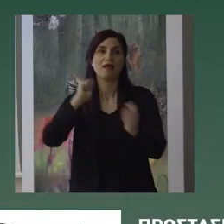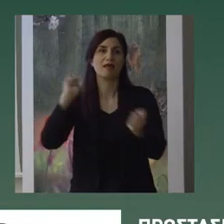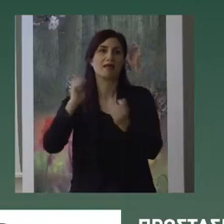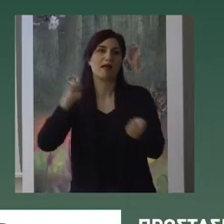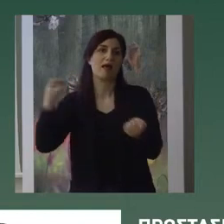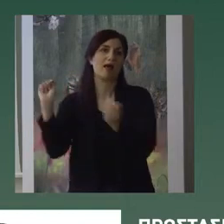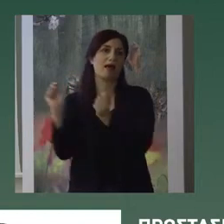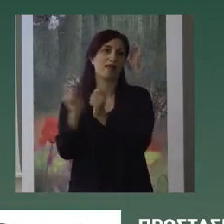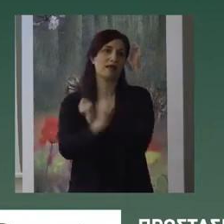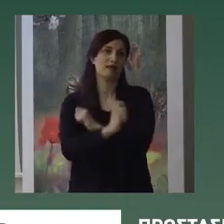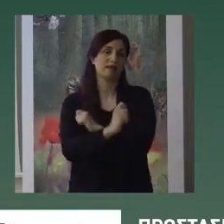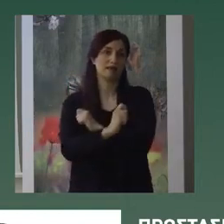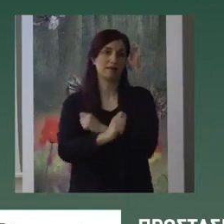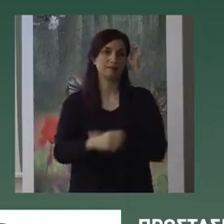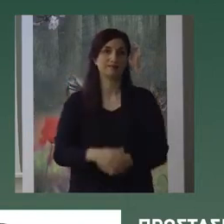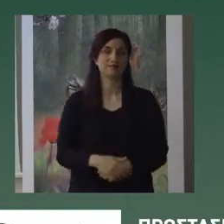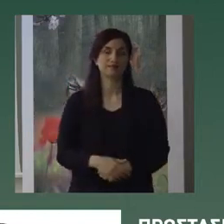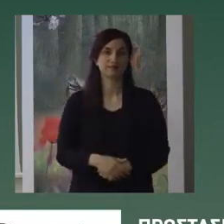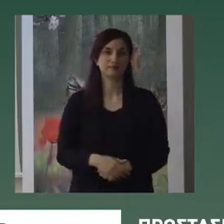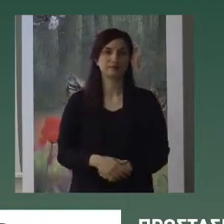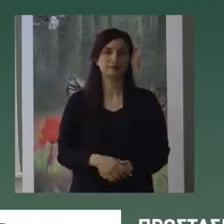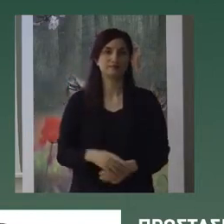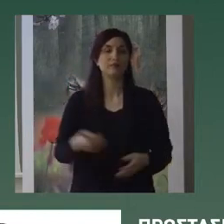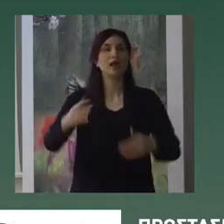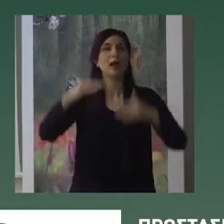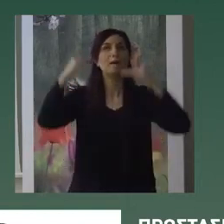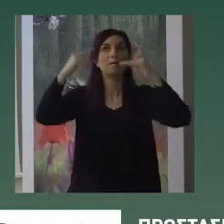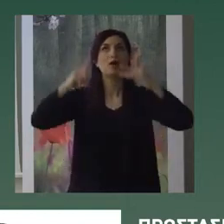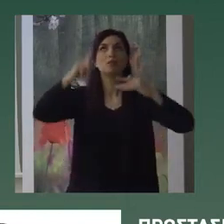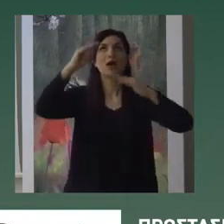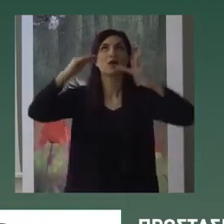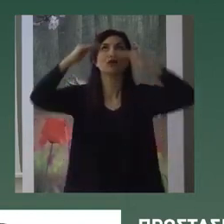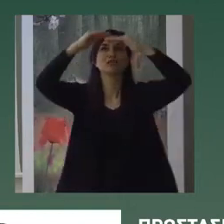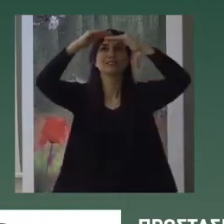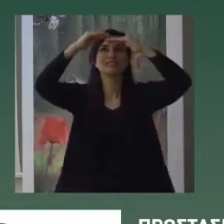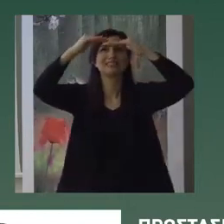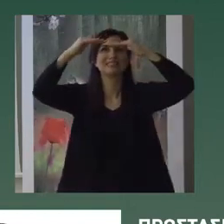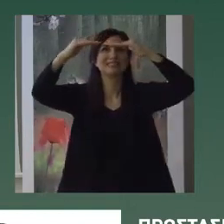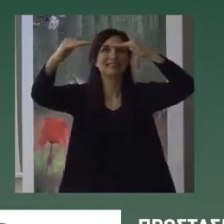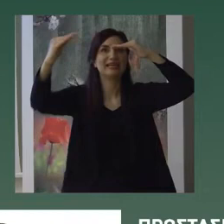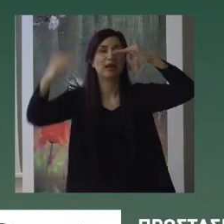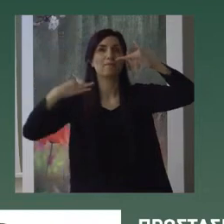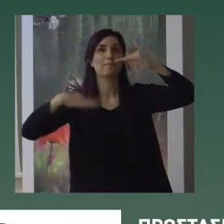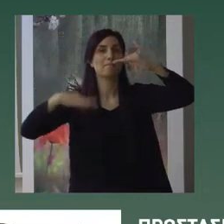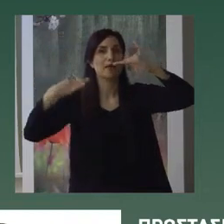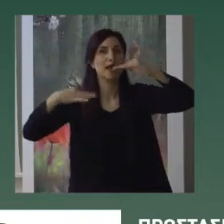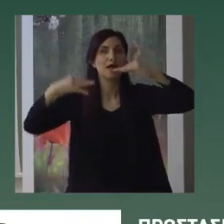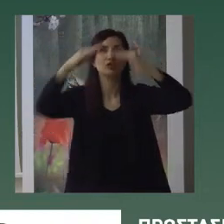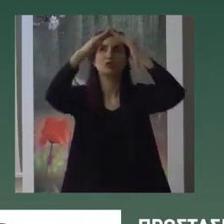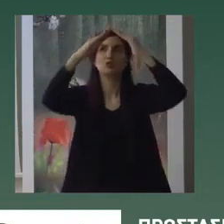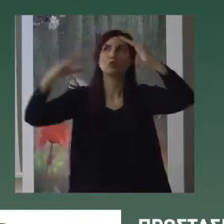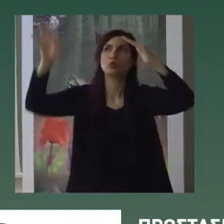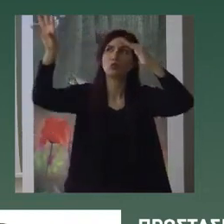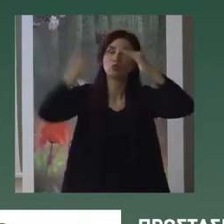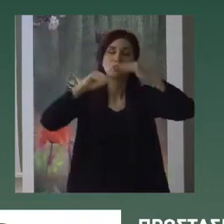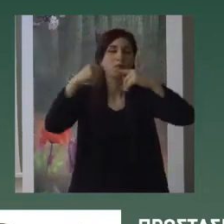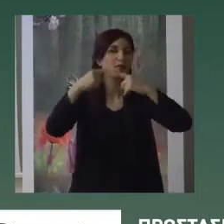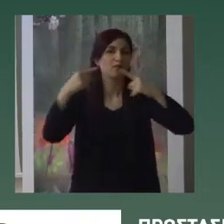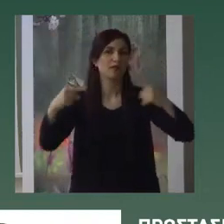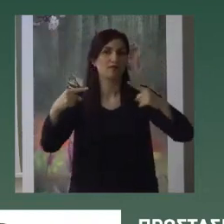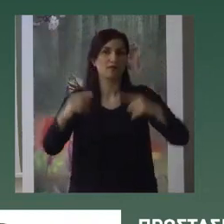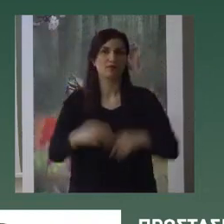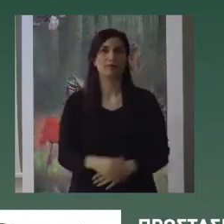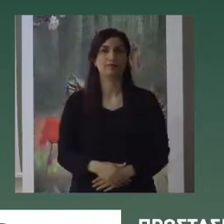κτηρίων, να αντικαταστήσεις υποδομές τηλεματικής για να μπορέσεις να έχεις όλα αυτά να τα υποστηρίξεις. Ένα νέο